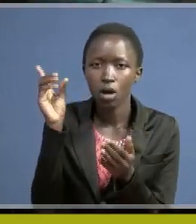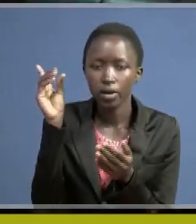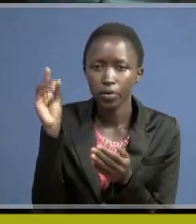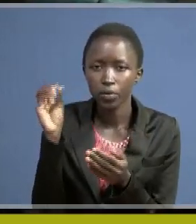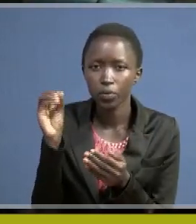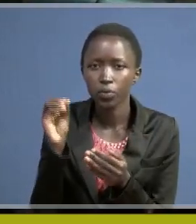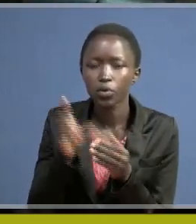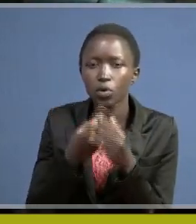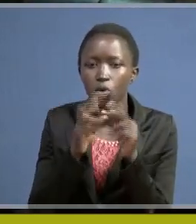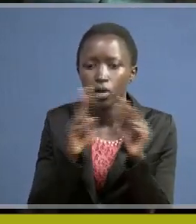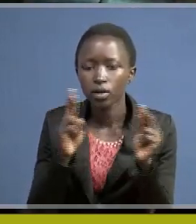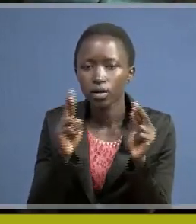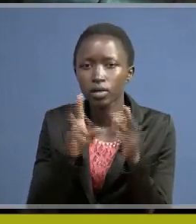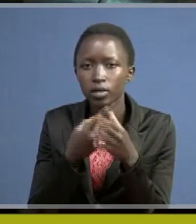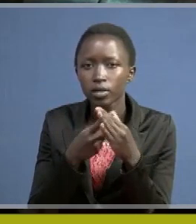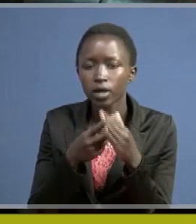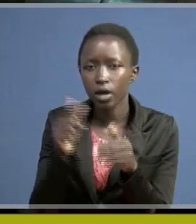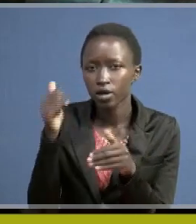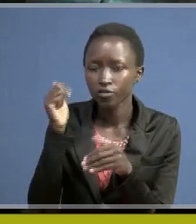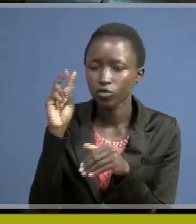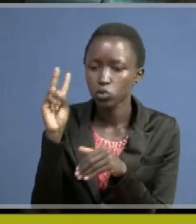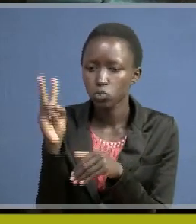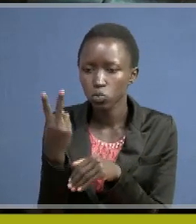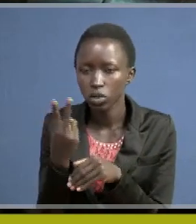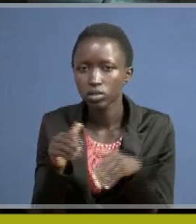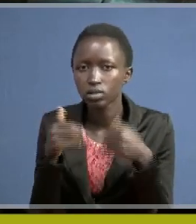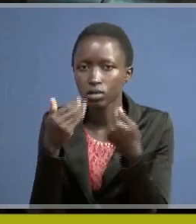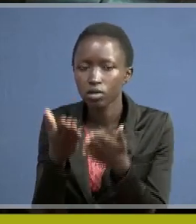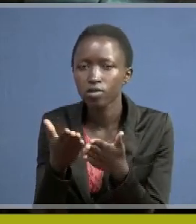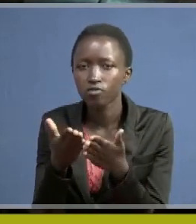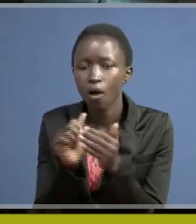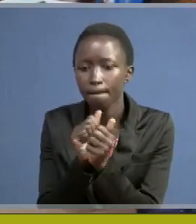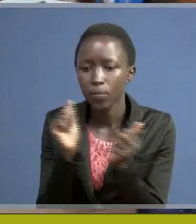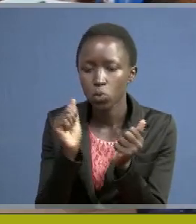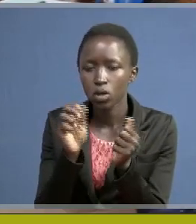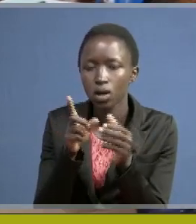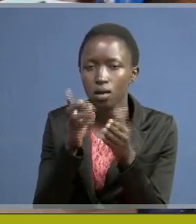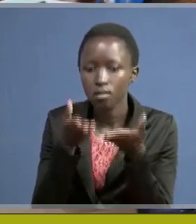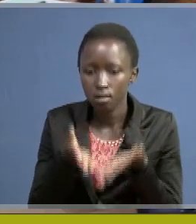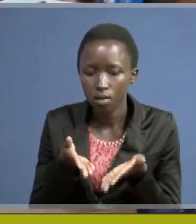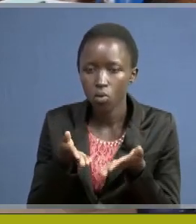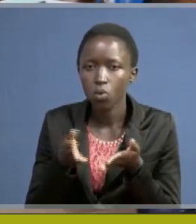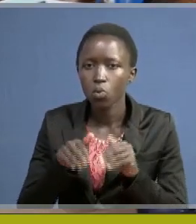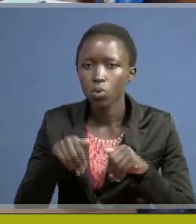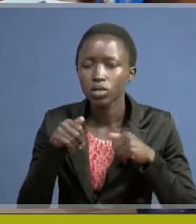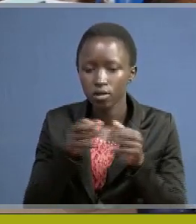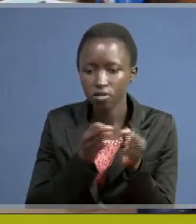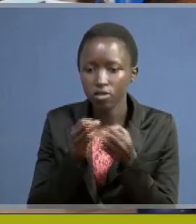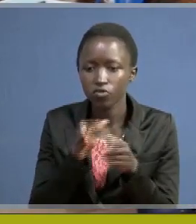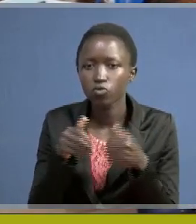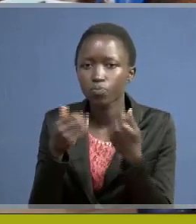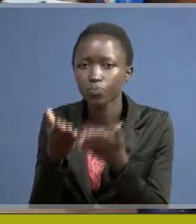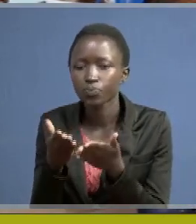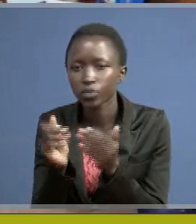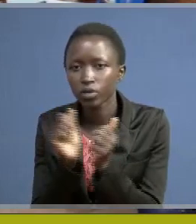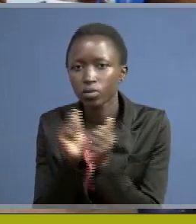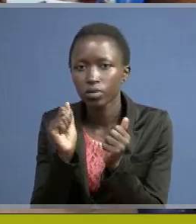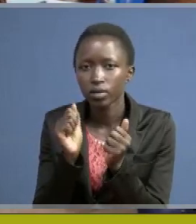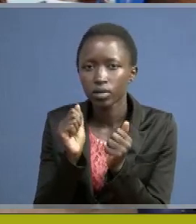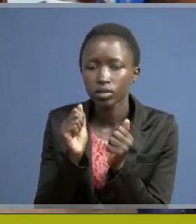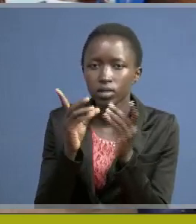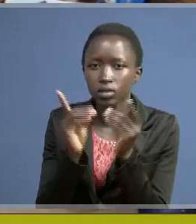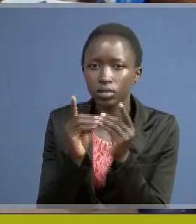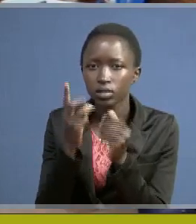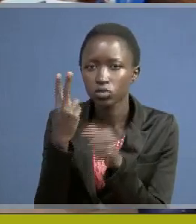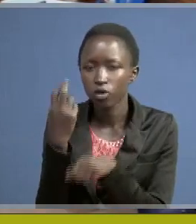Obado. Tayari amedinda mara mbili kumpa gavana huyo dhamana, na sasa inasubiriwa kuona iwapo atampa dhamana hiyo